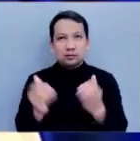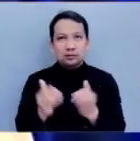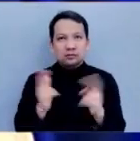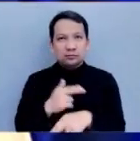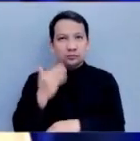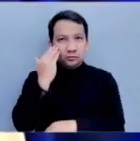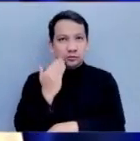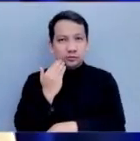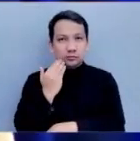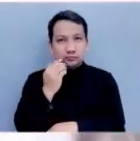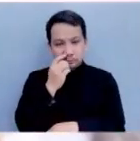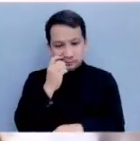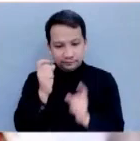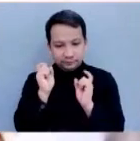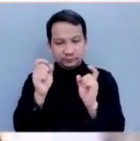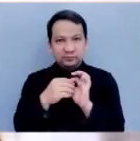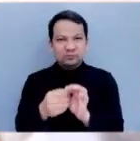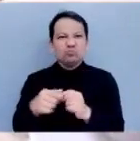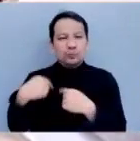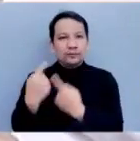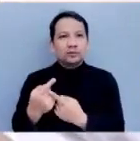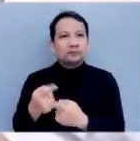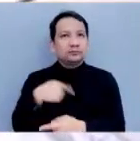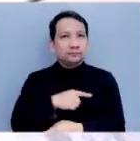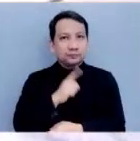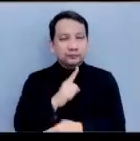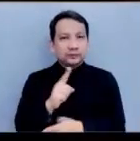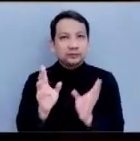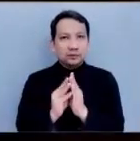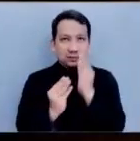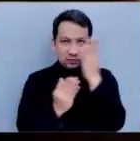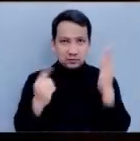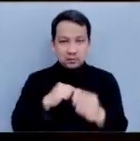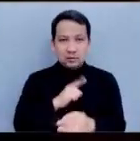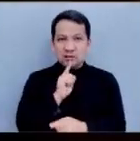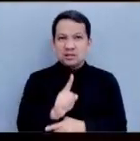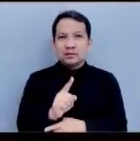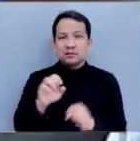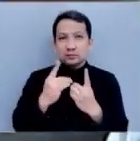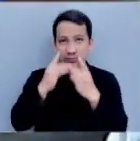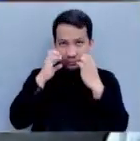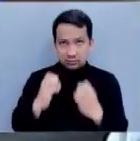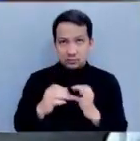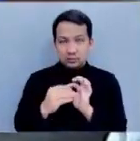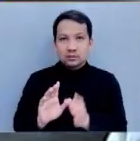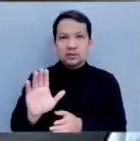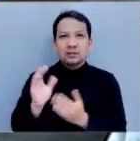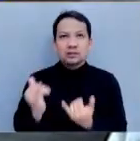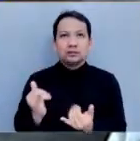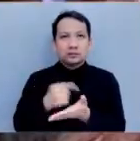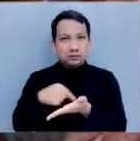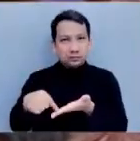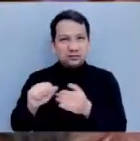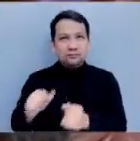a quicker span of time. Hindi naman natalakay sa meeting ang iba pang hinaing ng education sector. Ngayon kasing tumitindi ang